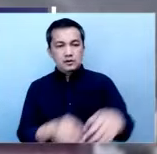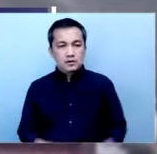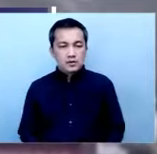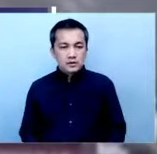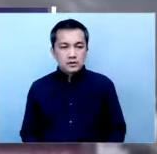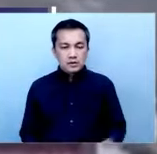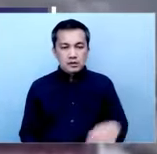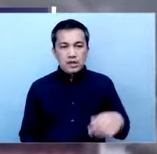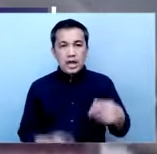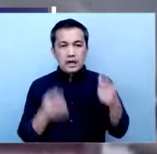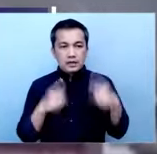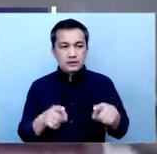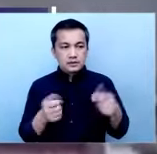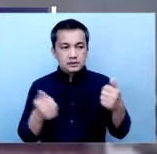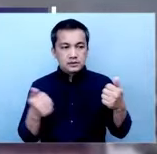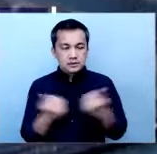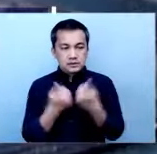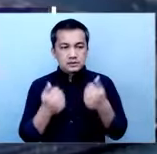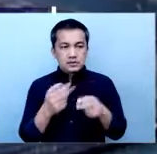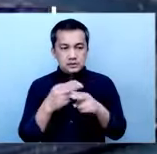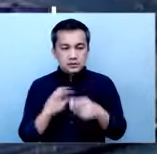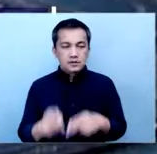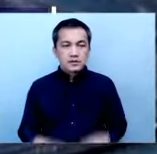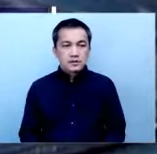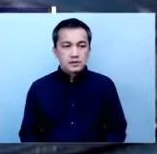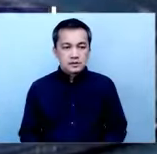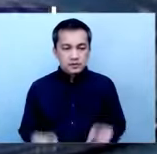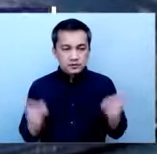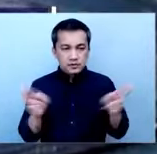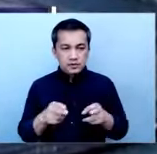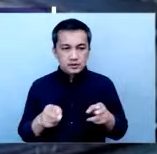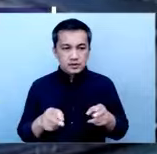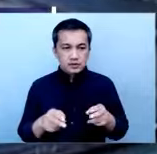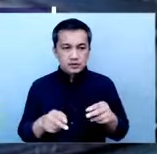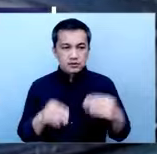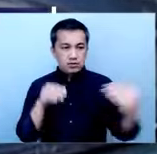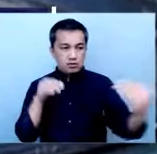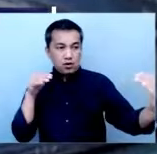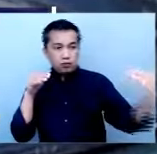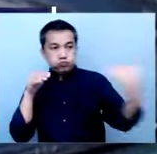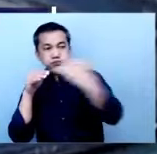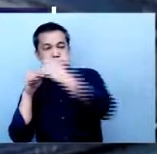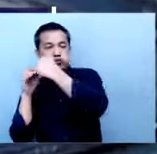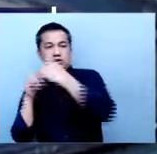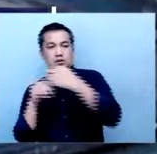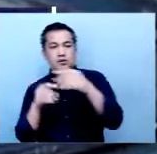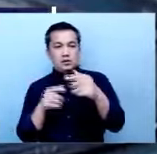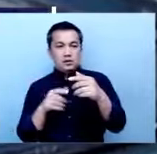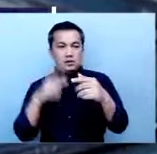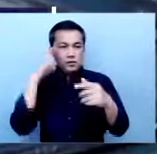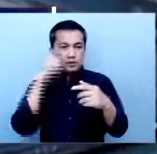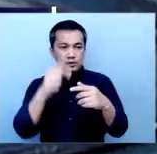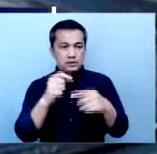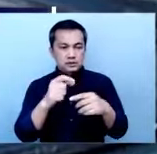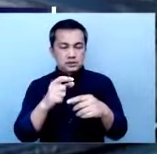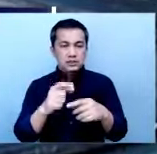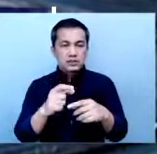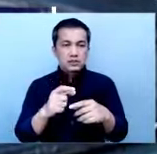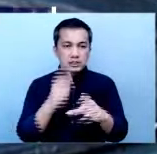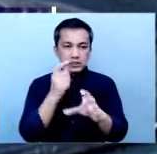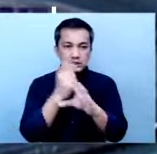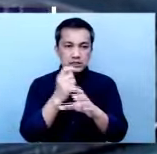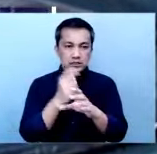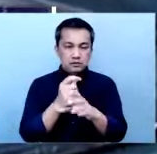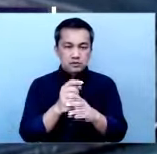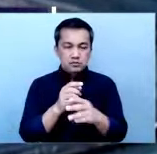may mangyayaring disgrasya. Maya-maya pa, bigla na lang tumambad sa harap ng sasakyan ang isang humaharurot na 18-wheeler na papunta